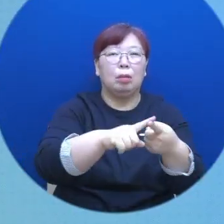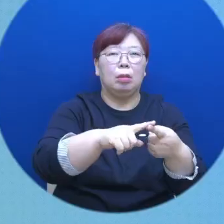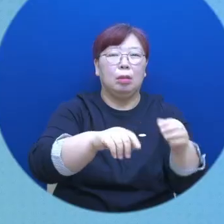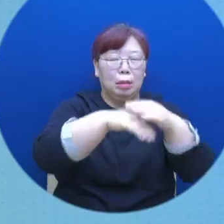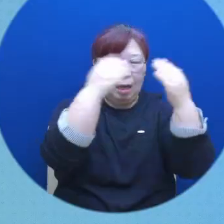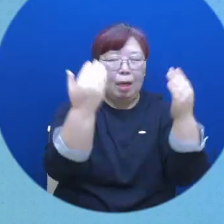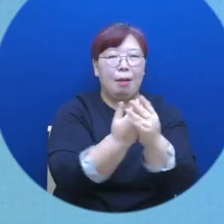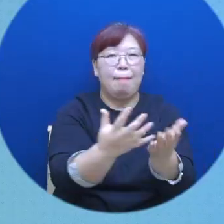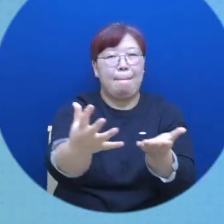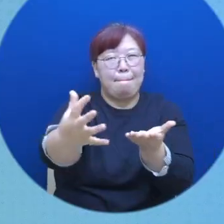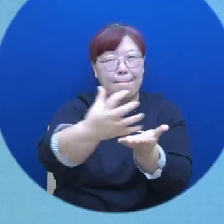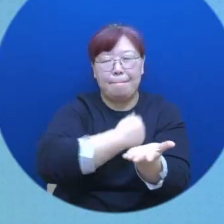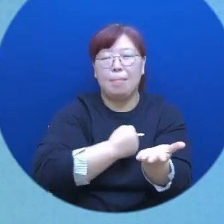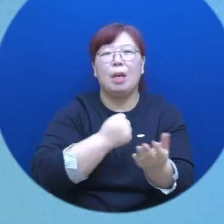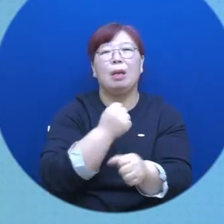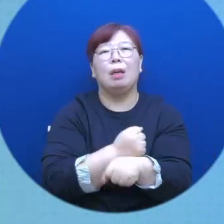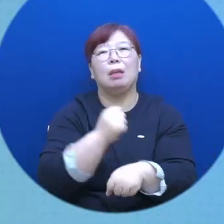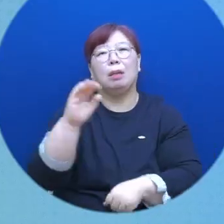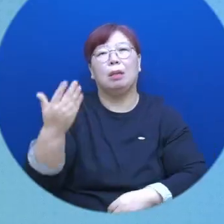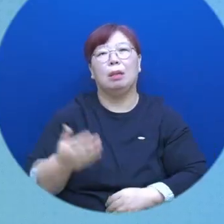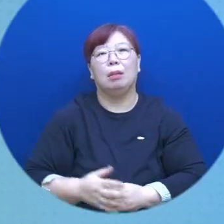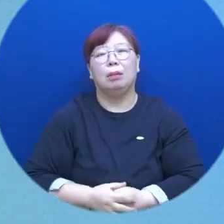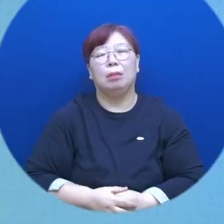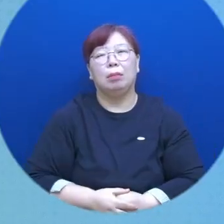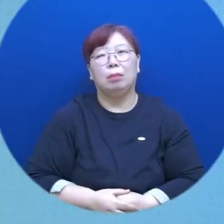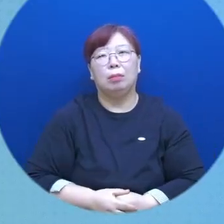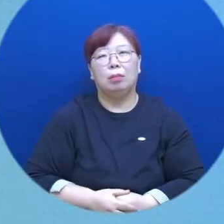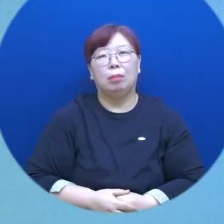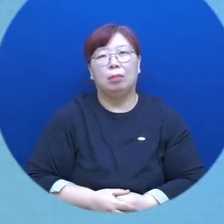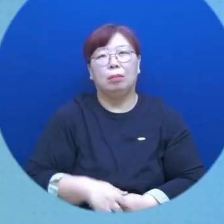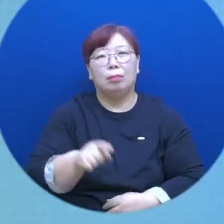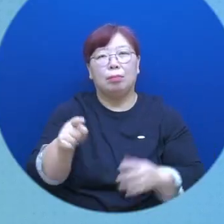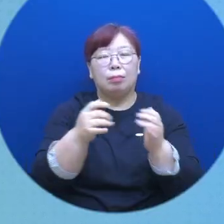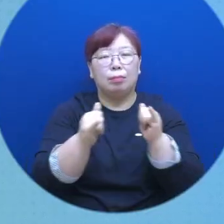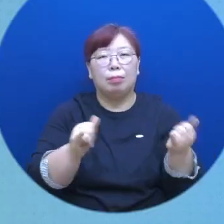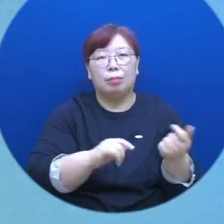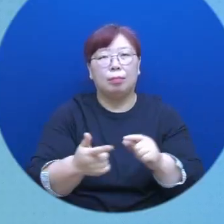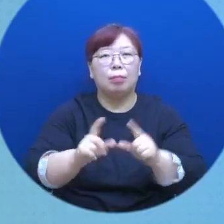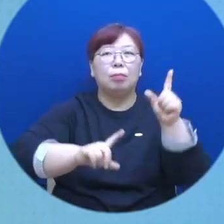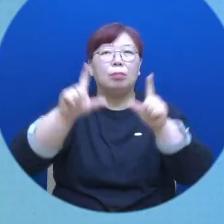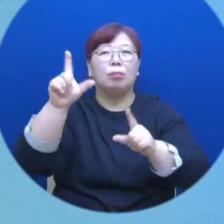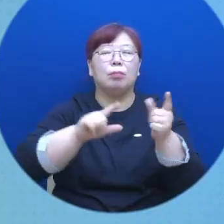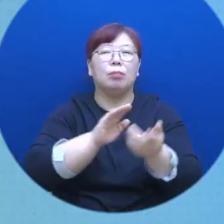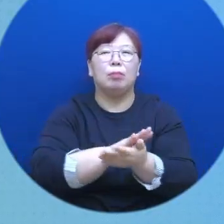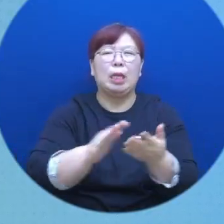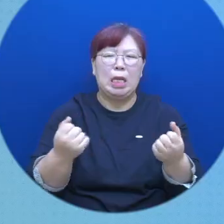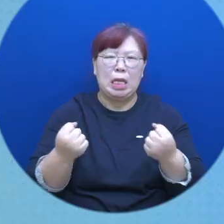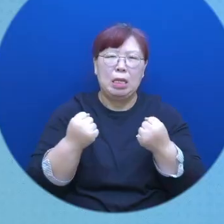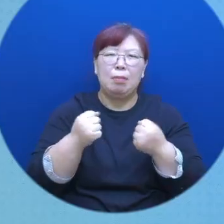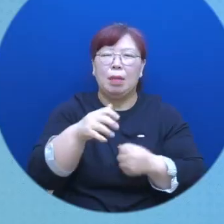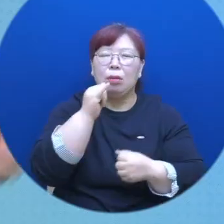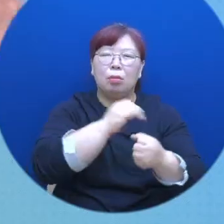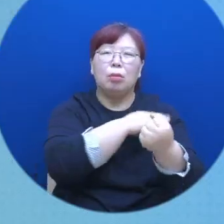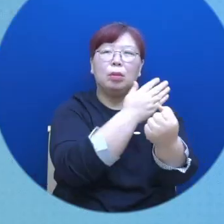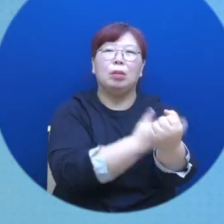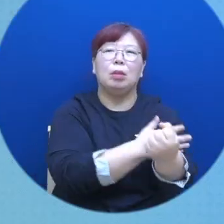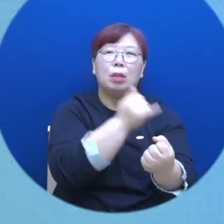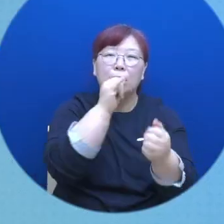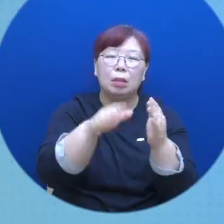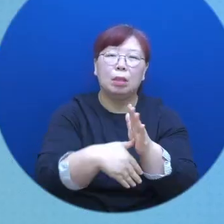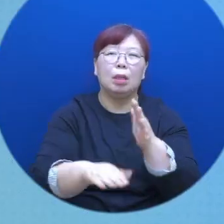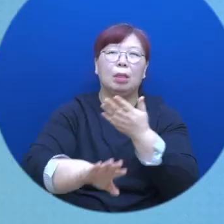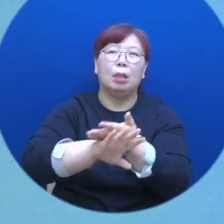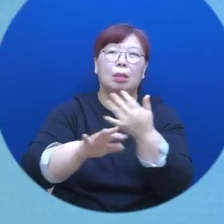넣게 돼요. 뭘 얘기합니까? 이게 인간의 모습이라는 거죠. 힘이 있고 능력이 있을 때